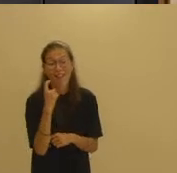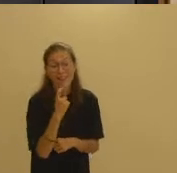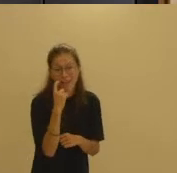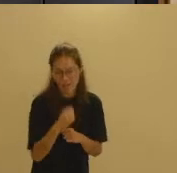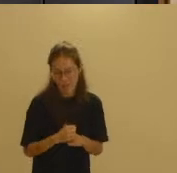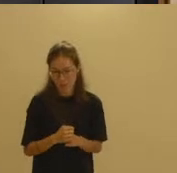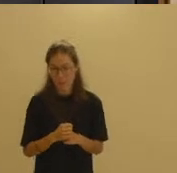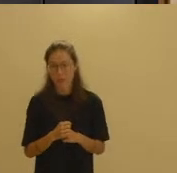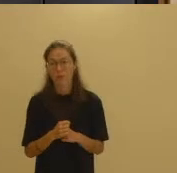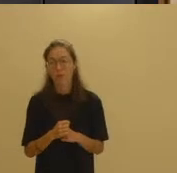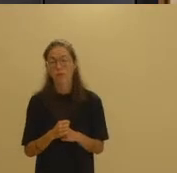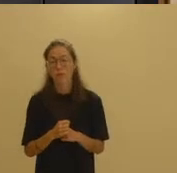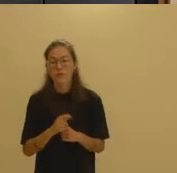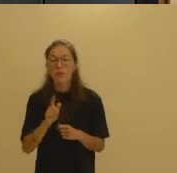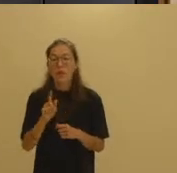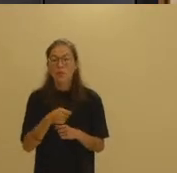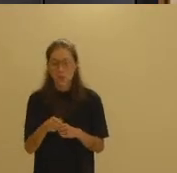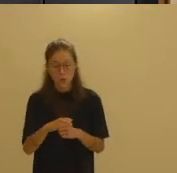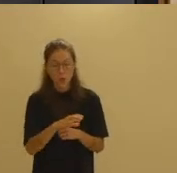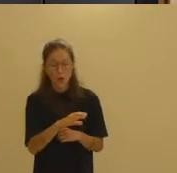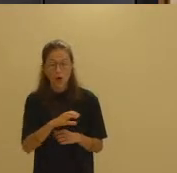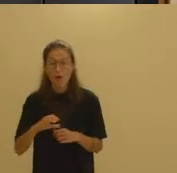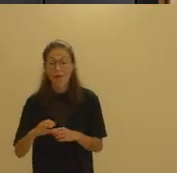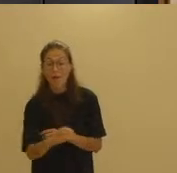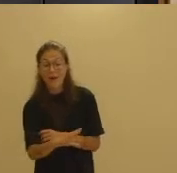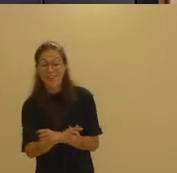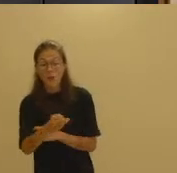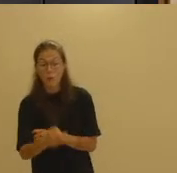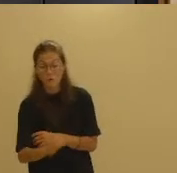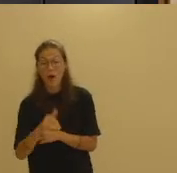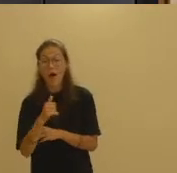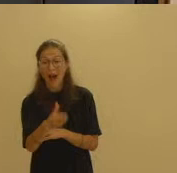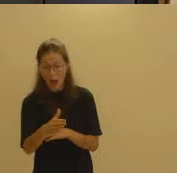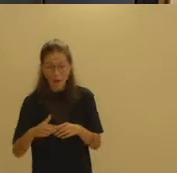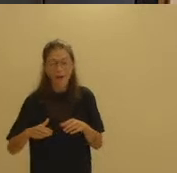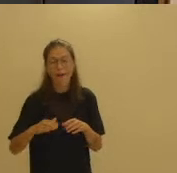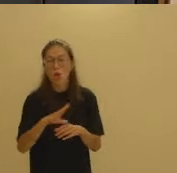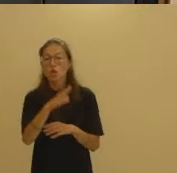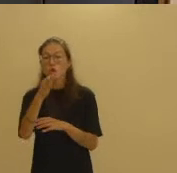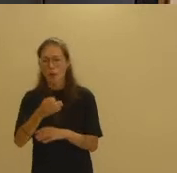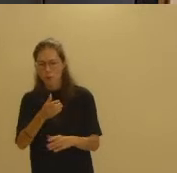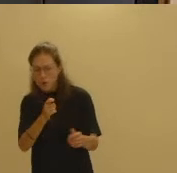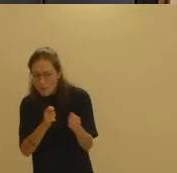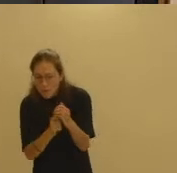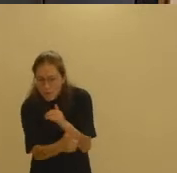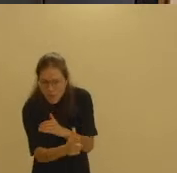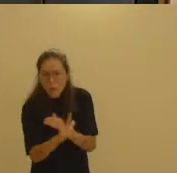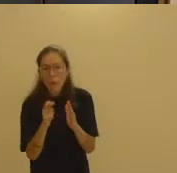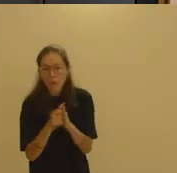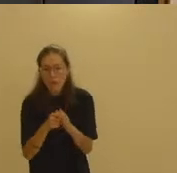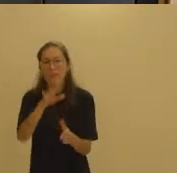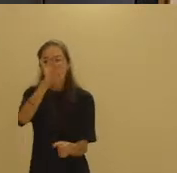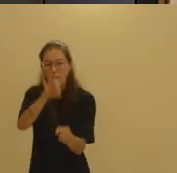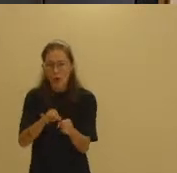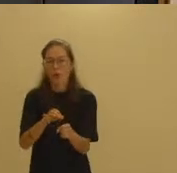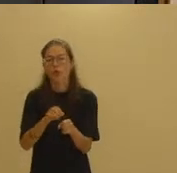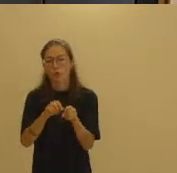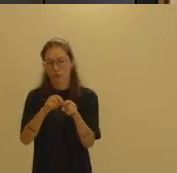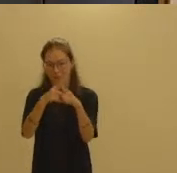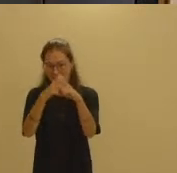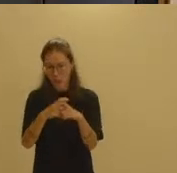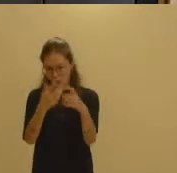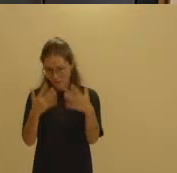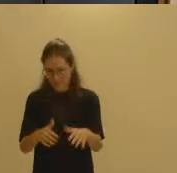solde sera versé après le vote par le conseil municipal du forfait définitif. Il est donc